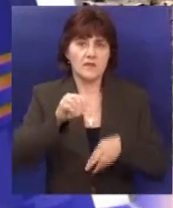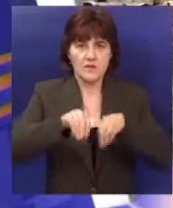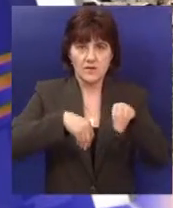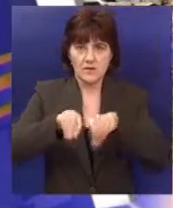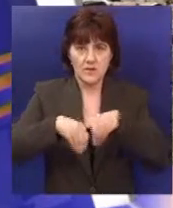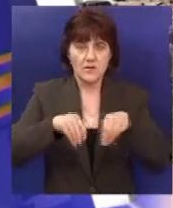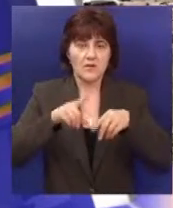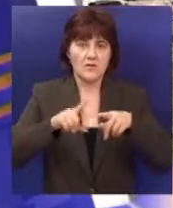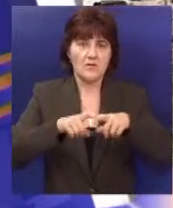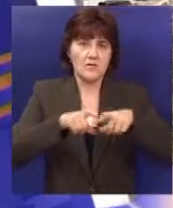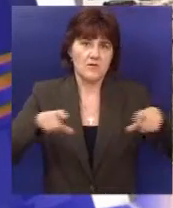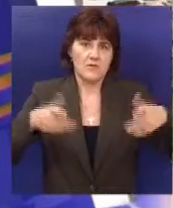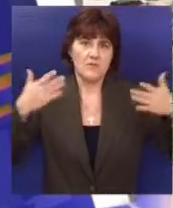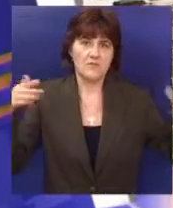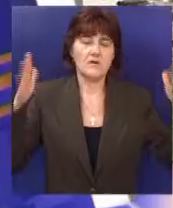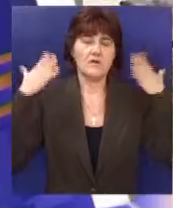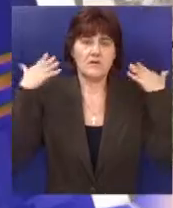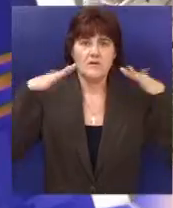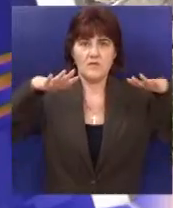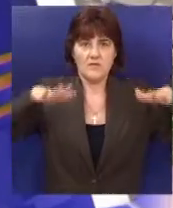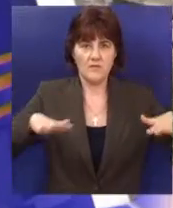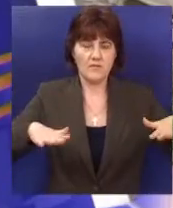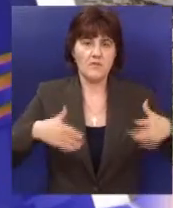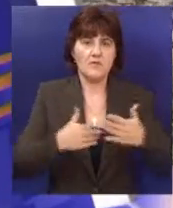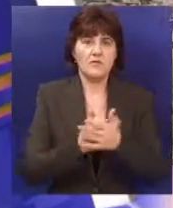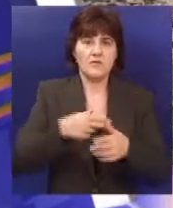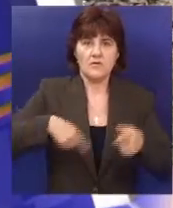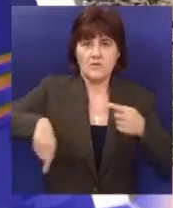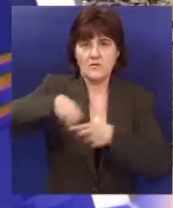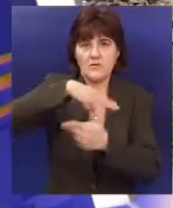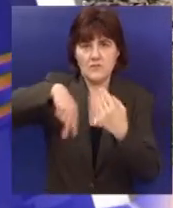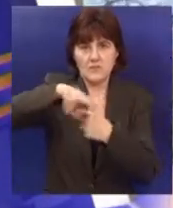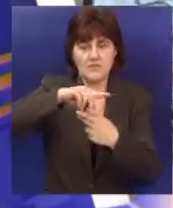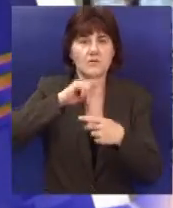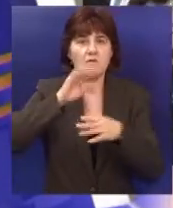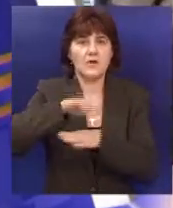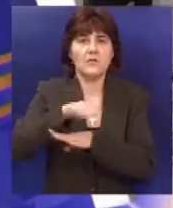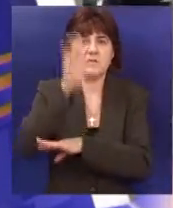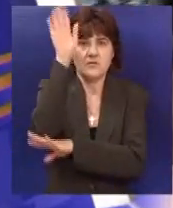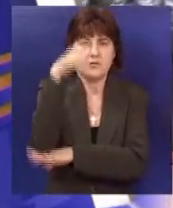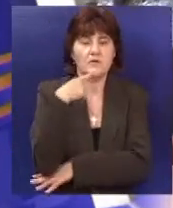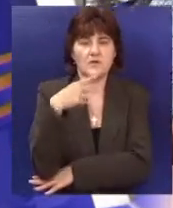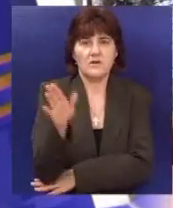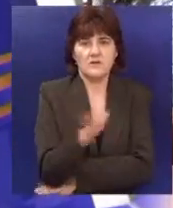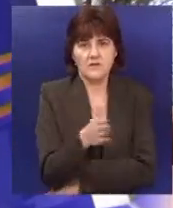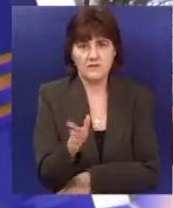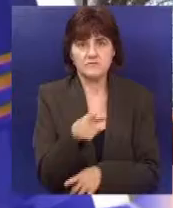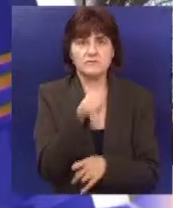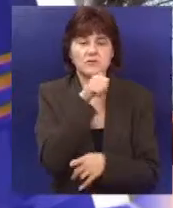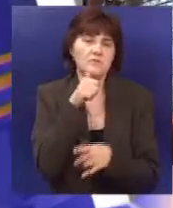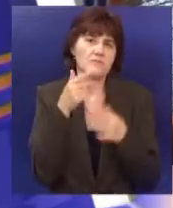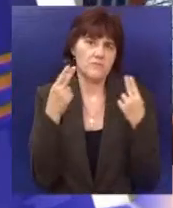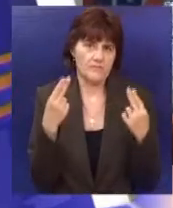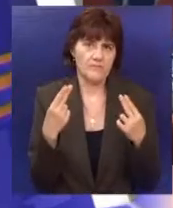i šahovskom tablom za šah na otvorenom. Biće postavljene nove staze, kao i sportski tereni za košarku i tenis. Pa mislim